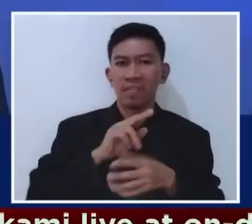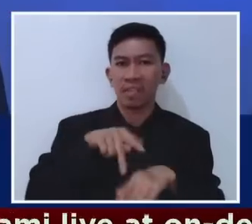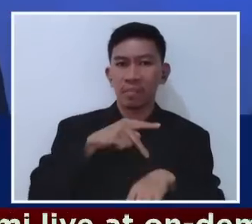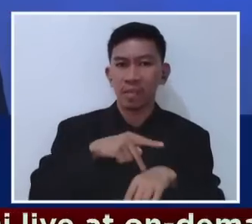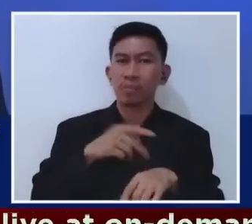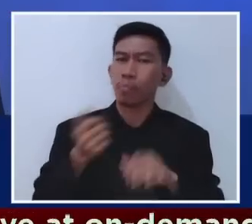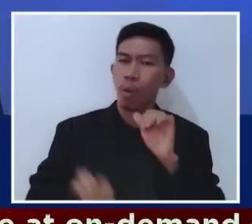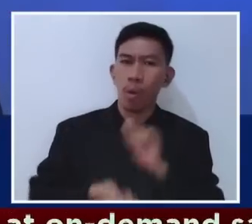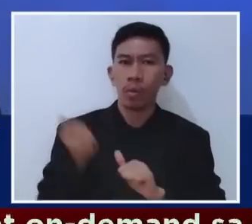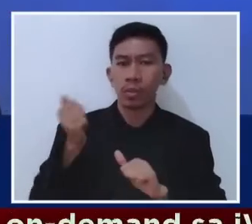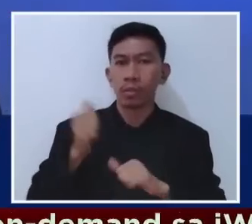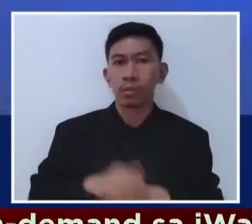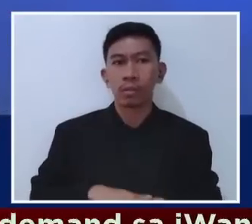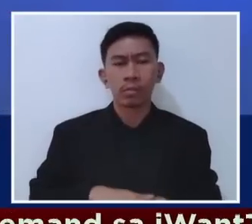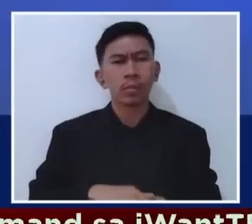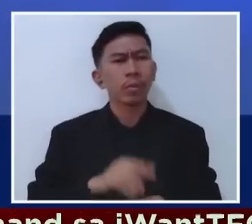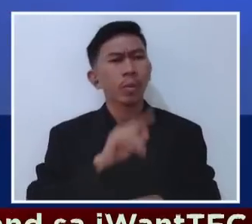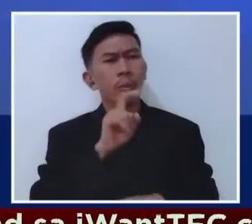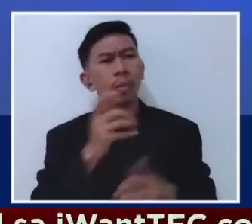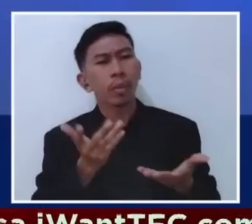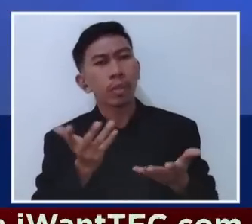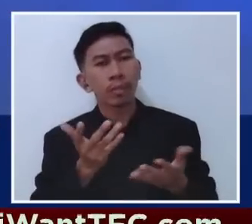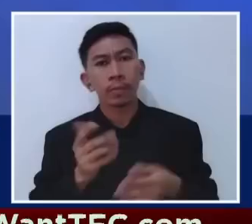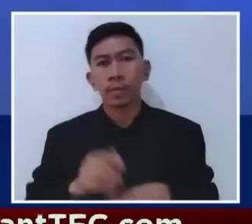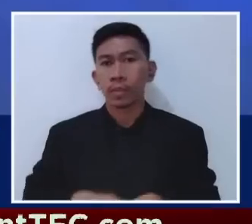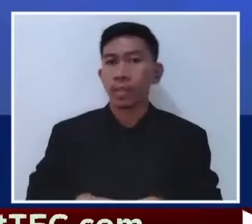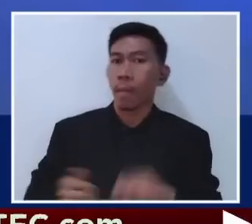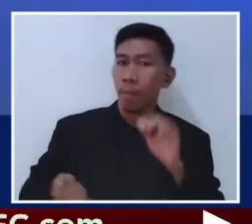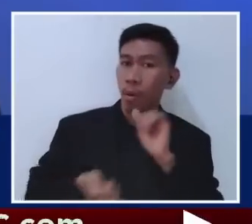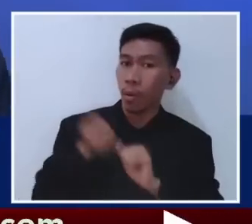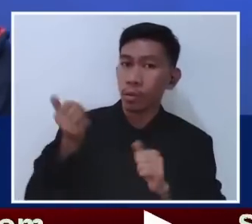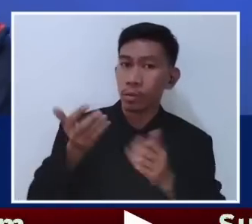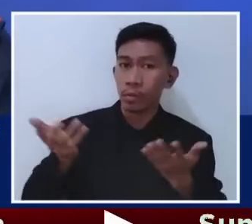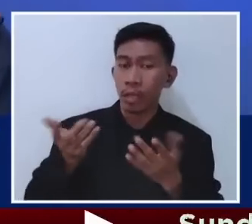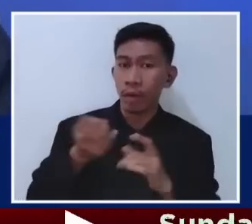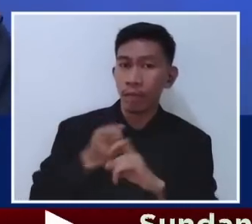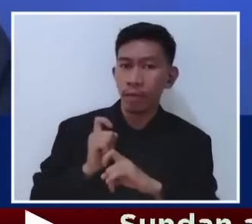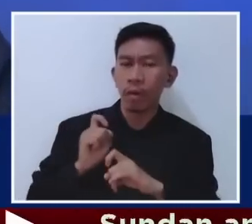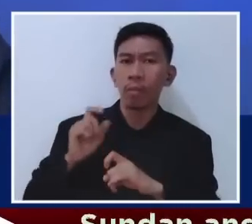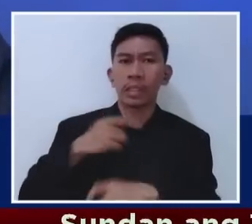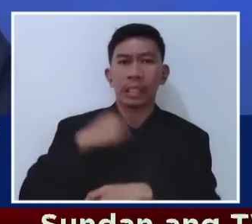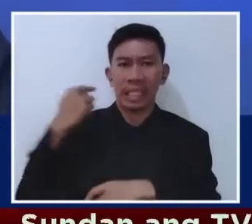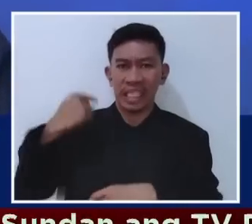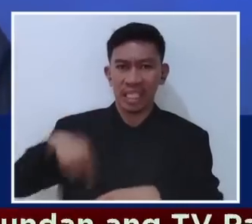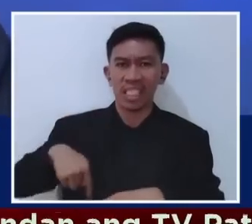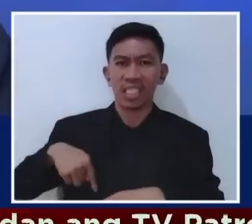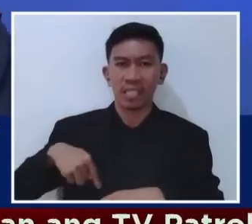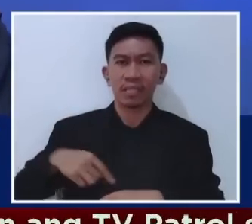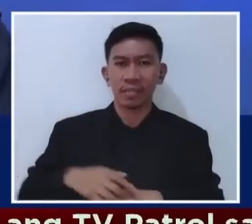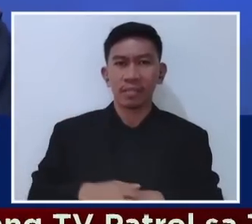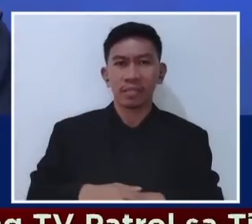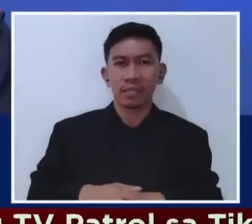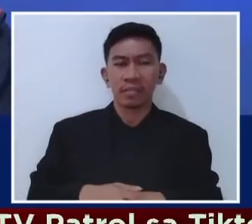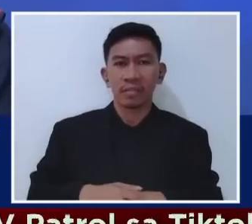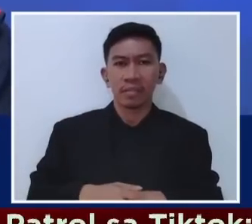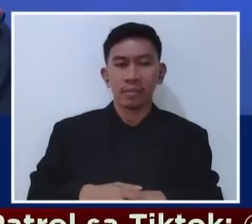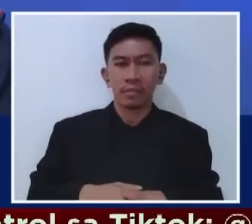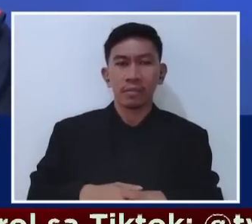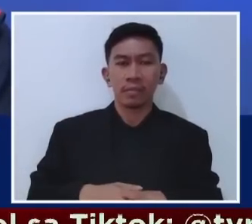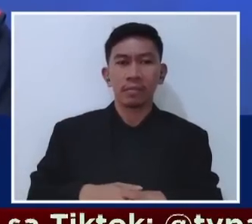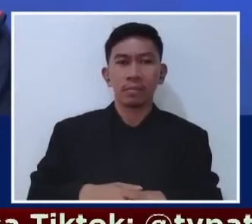Mostly may case kami na ang nangyari ay mga Chinese national sila. So nakita niyo po